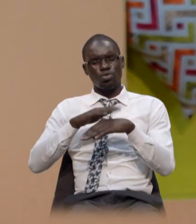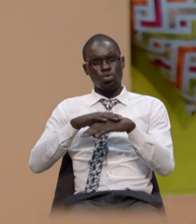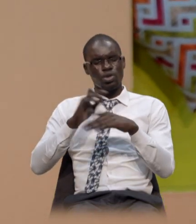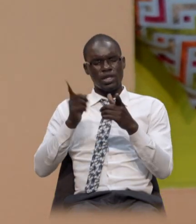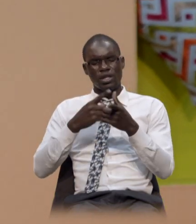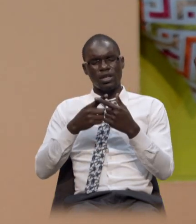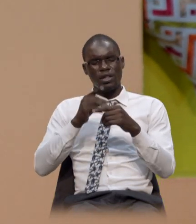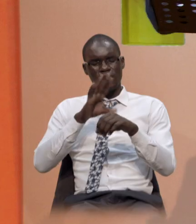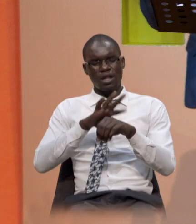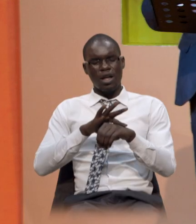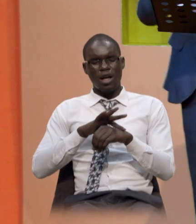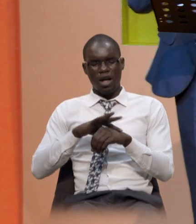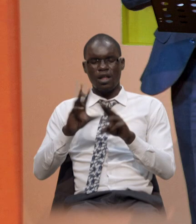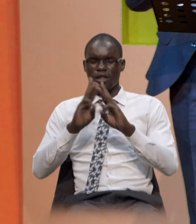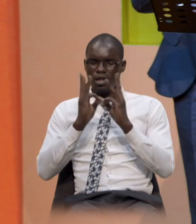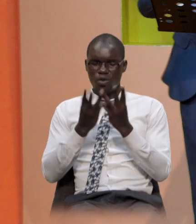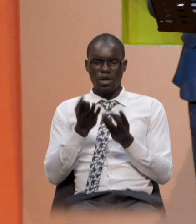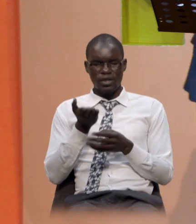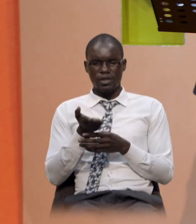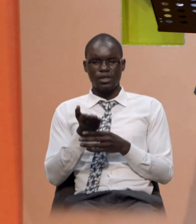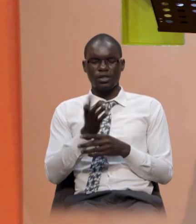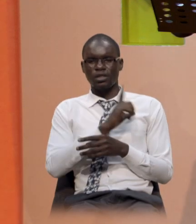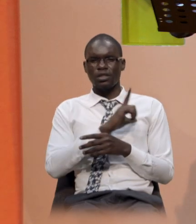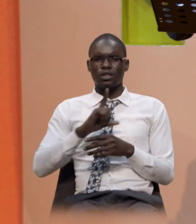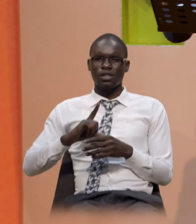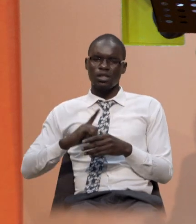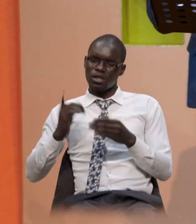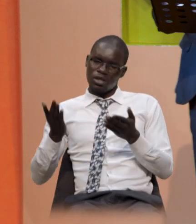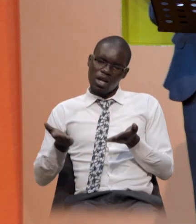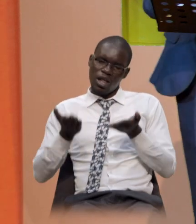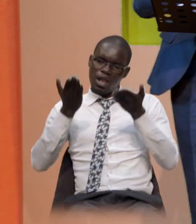kuliko dunia. Bwana